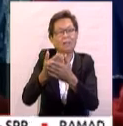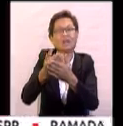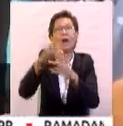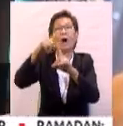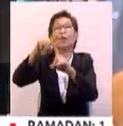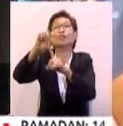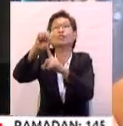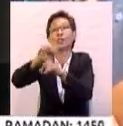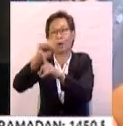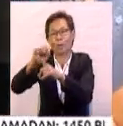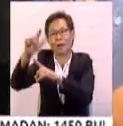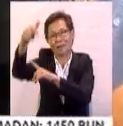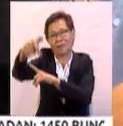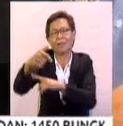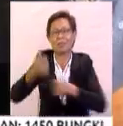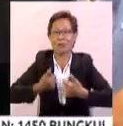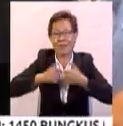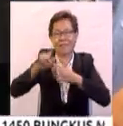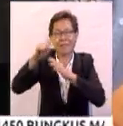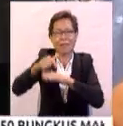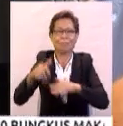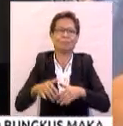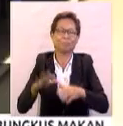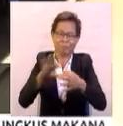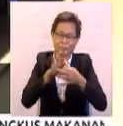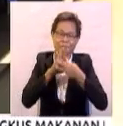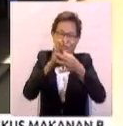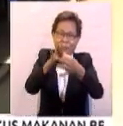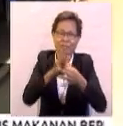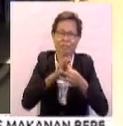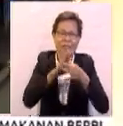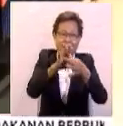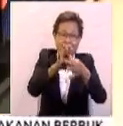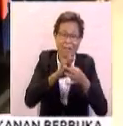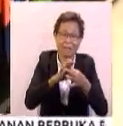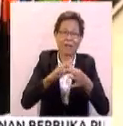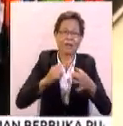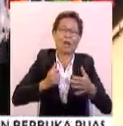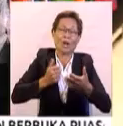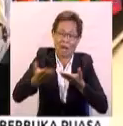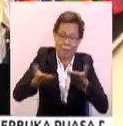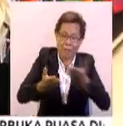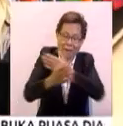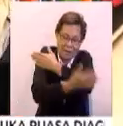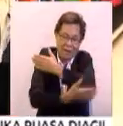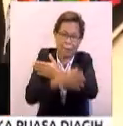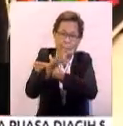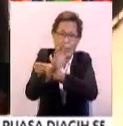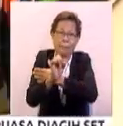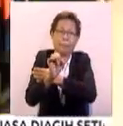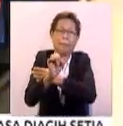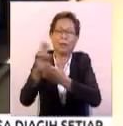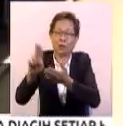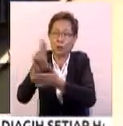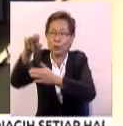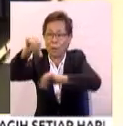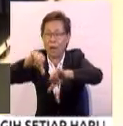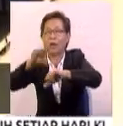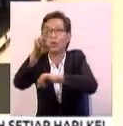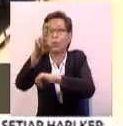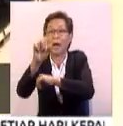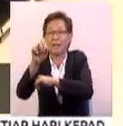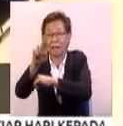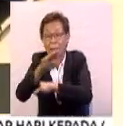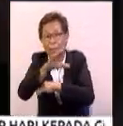nanti. Selain menerima kerjasama daripada Brigade Sukarelawan Khidmat Negara BSKN, Universiti Sains Islam